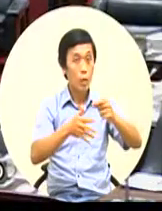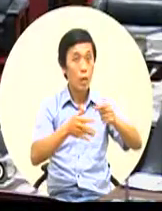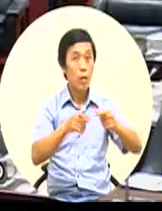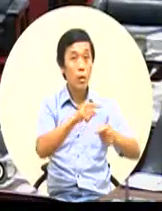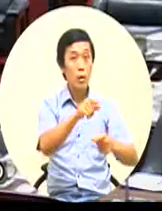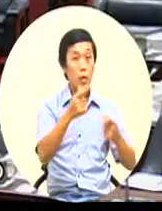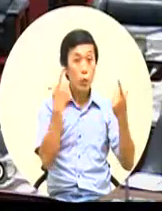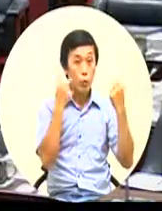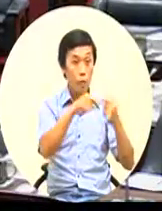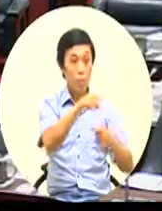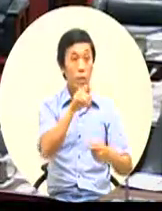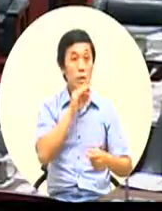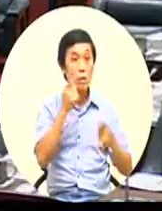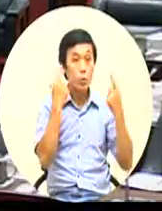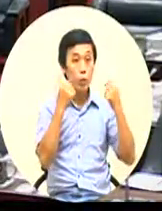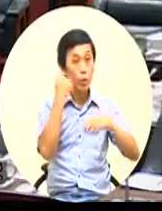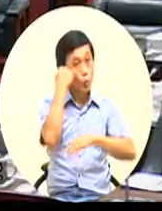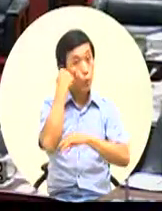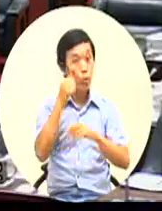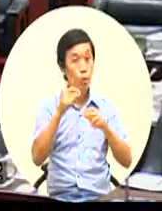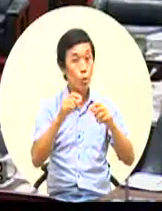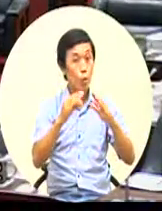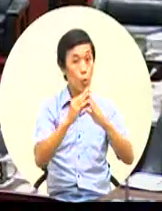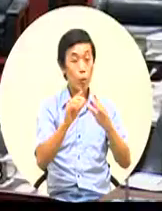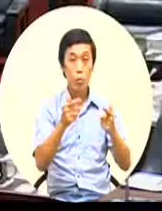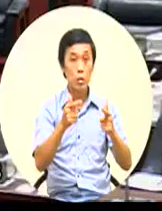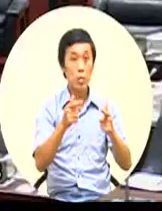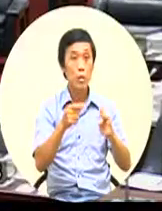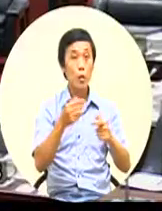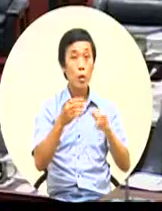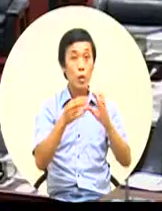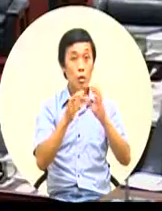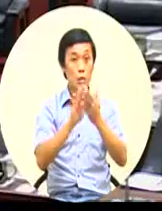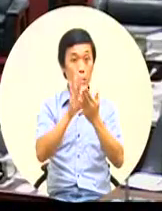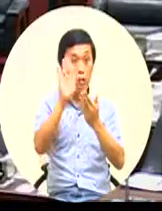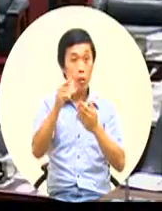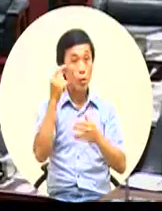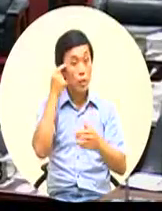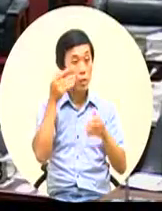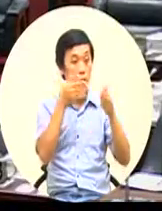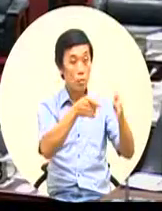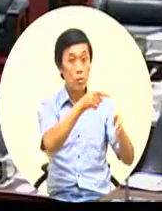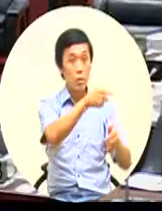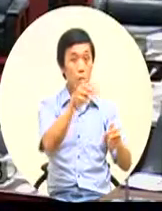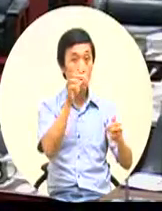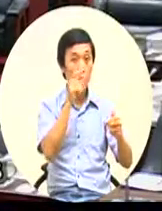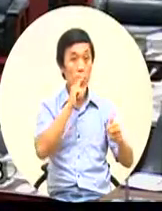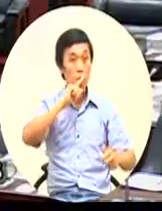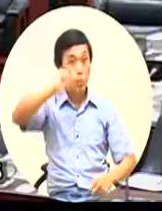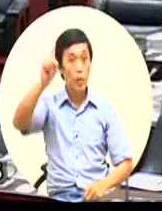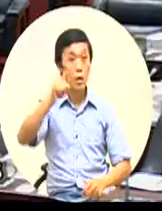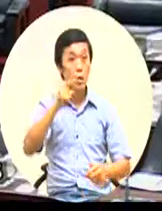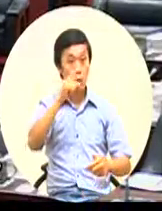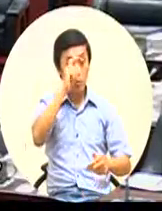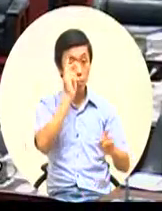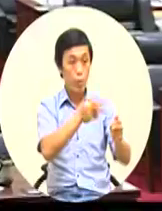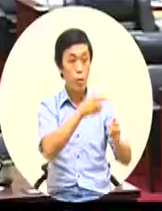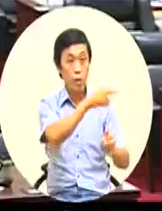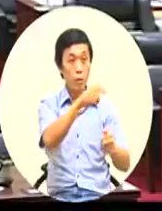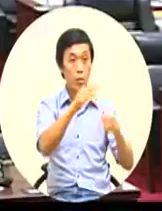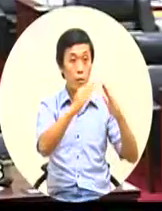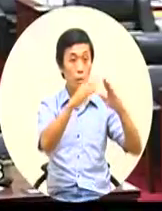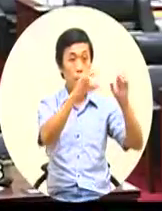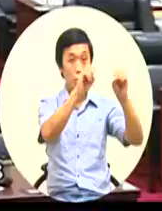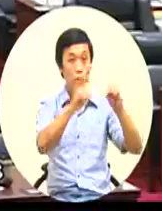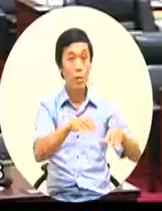户。到101年的时候，才又要求他们要拆迁，要告他们说要他们强制拆迁。种种的例子，比如像